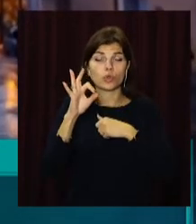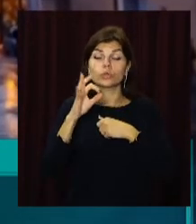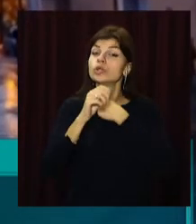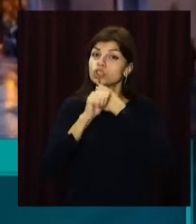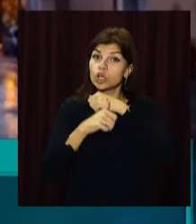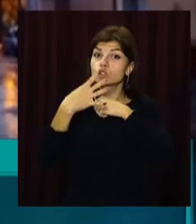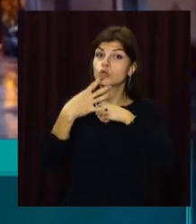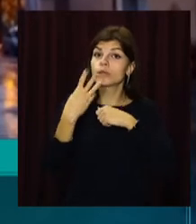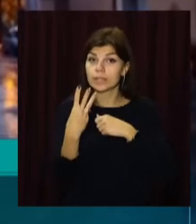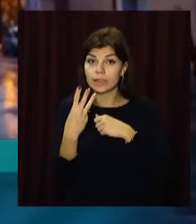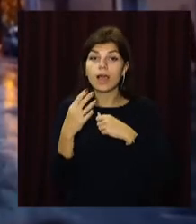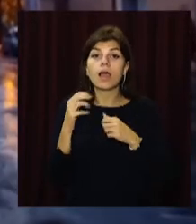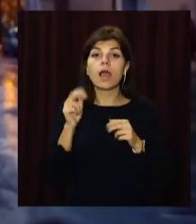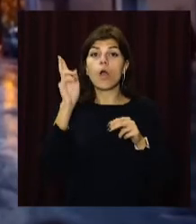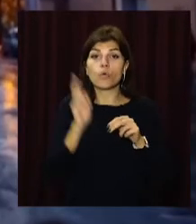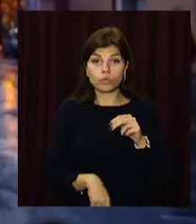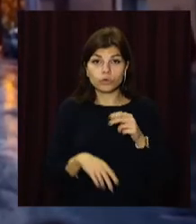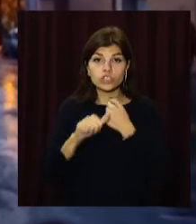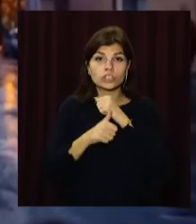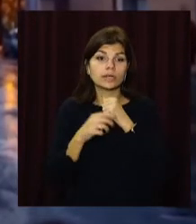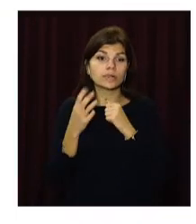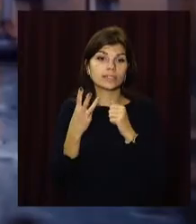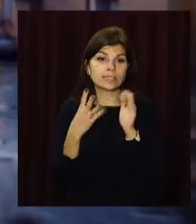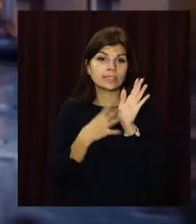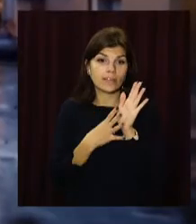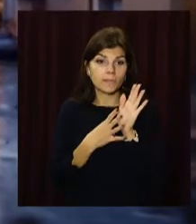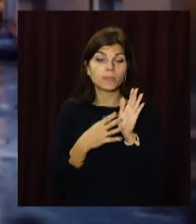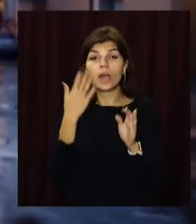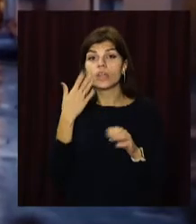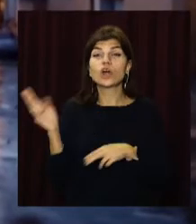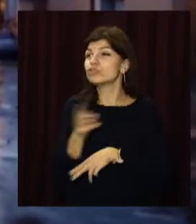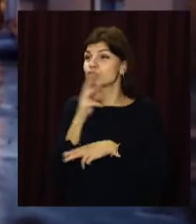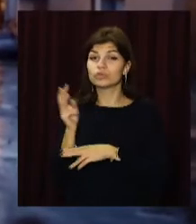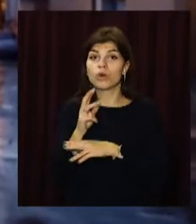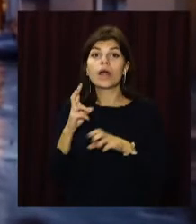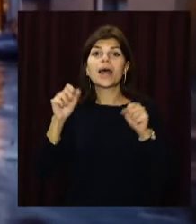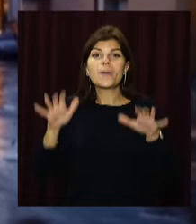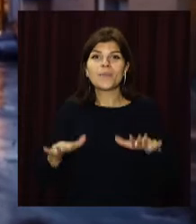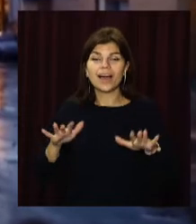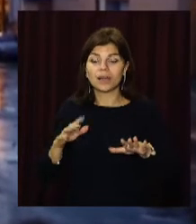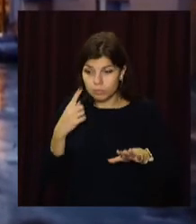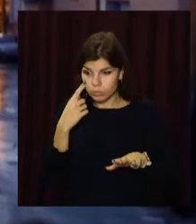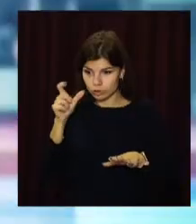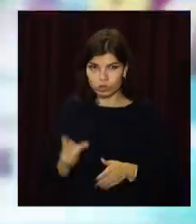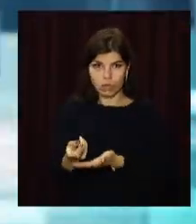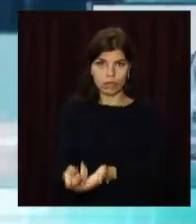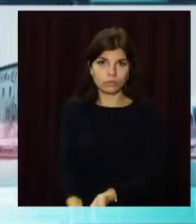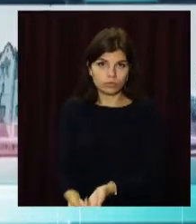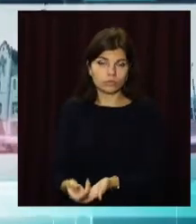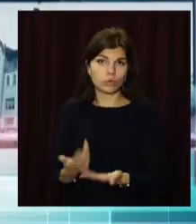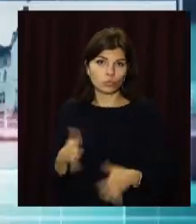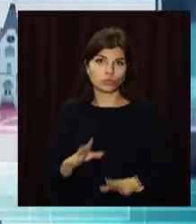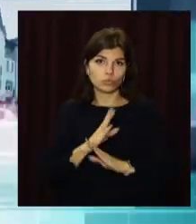43 хвилини та ліквідовано о 17 годині 39 хвилин. Під час ліквідації пожежі на місці виявлено тіло людини.